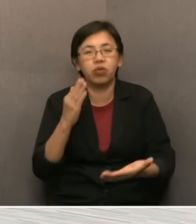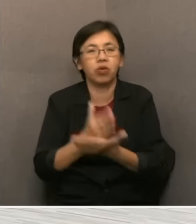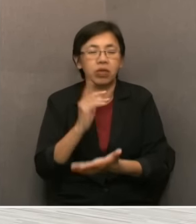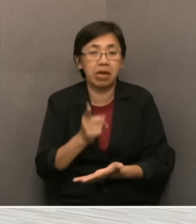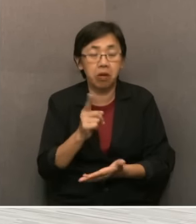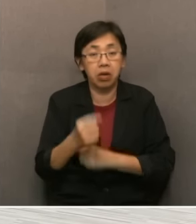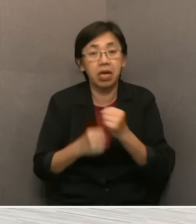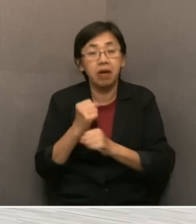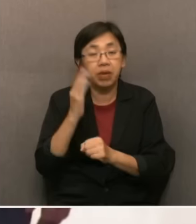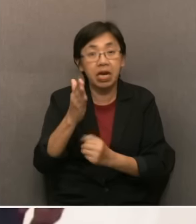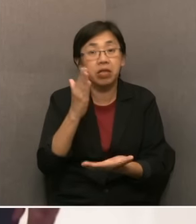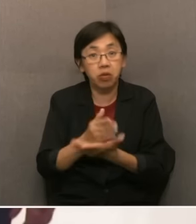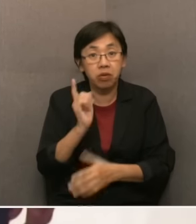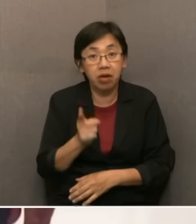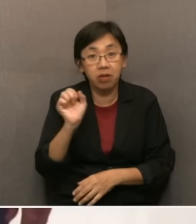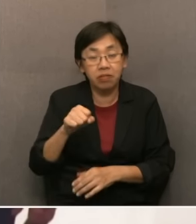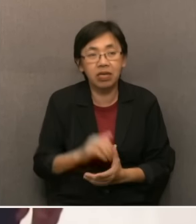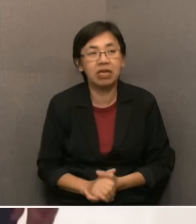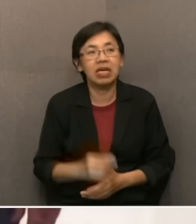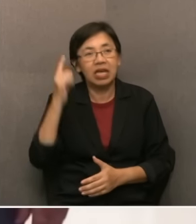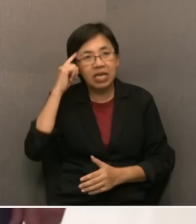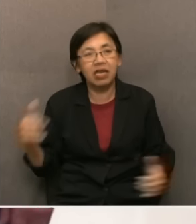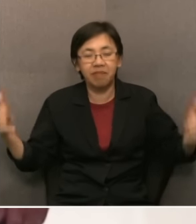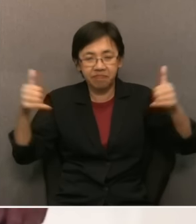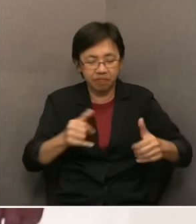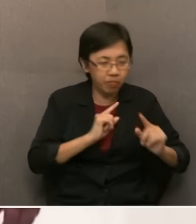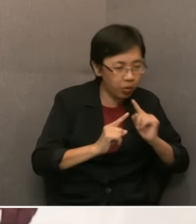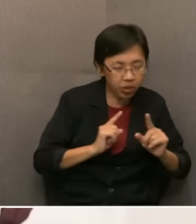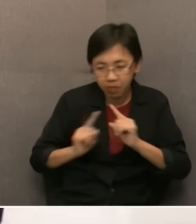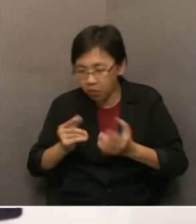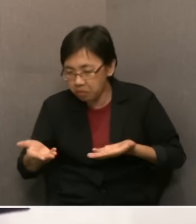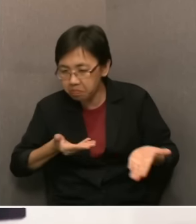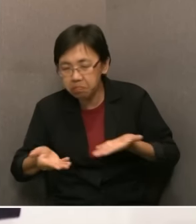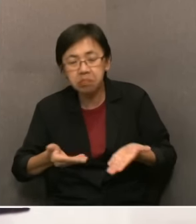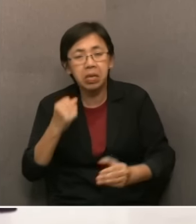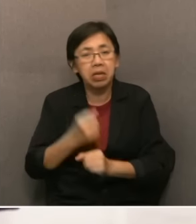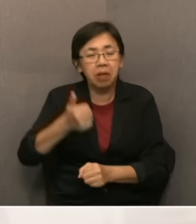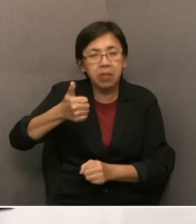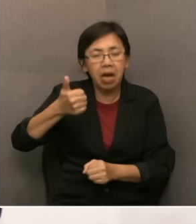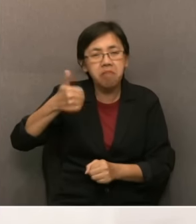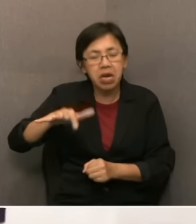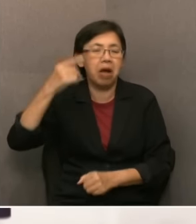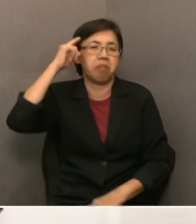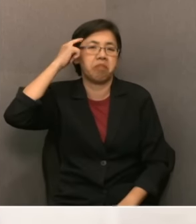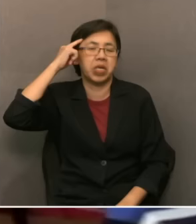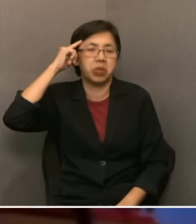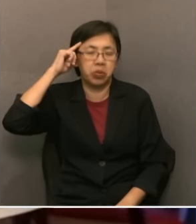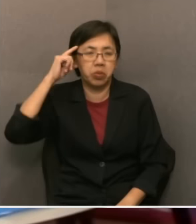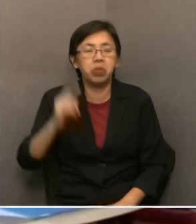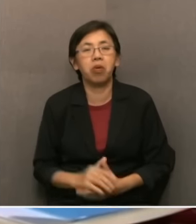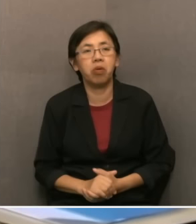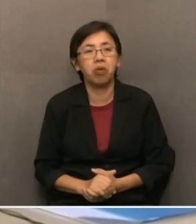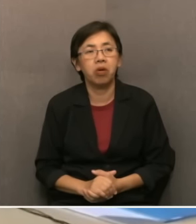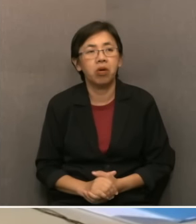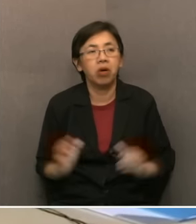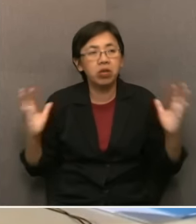นอนน่าจะมีการตั้งโต๊ะเจรจาเกิดขึ้นค่ะแต่ว่าจะสำเร็จหรือไม่นั้นมันขึ้นอยู่กับว่าทั้งคู่ได้ก้าวมาสู่จุด